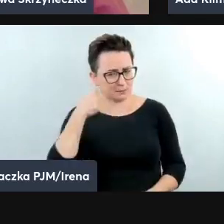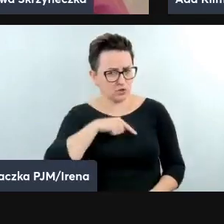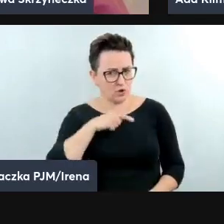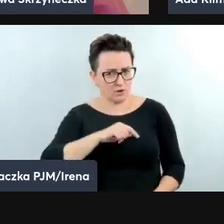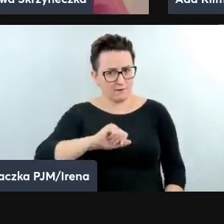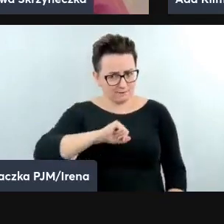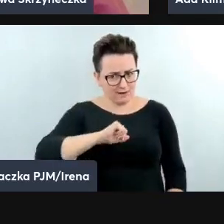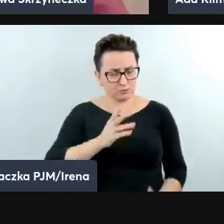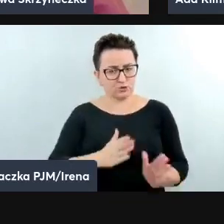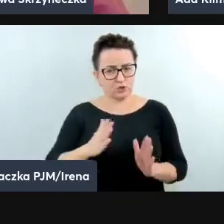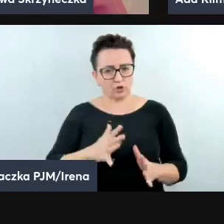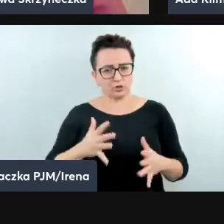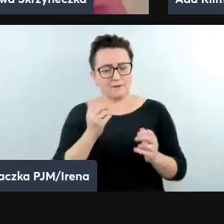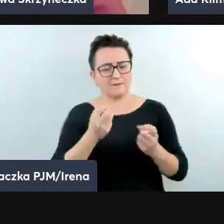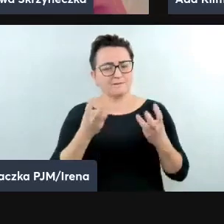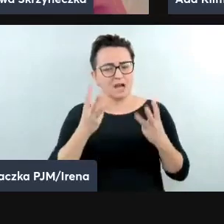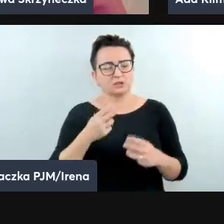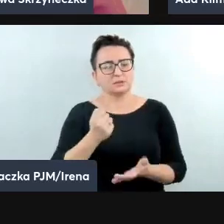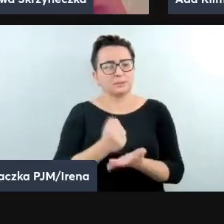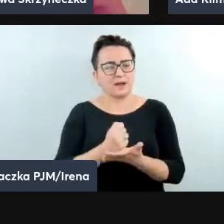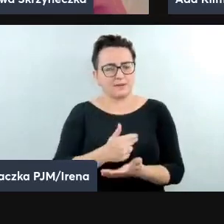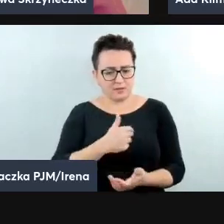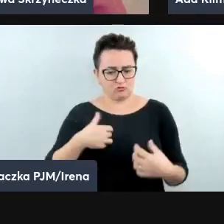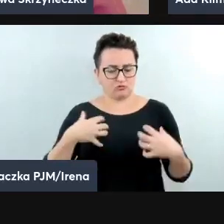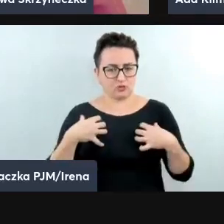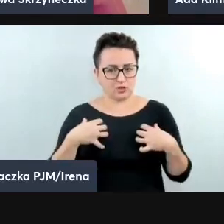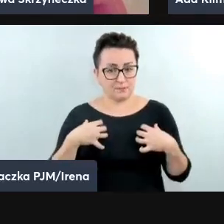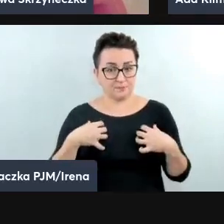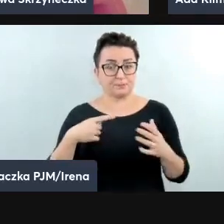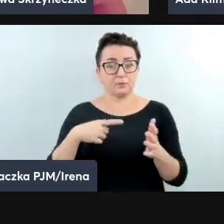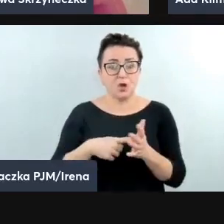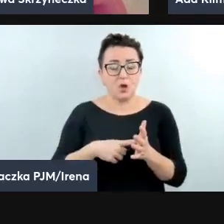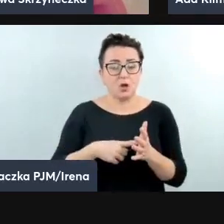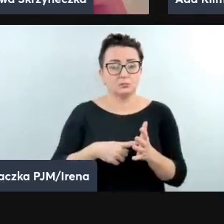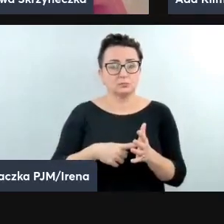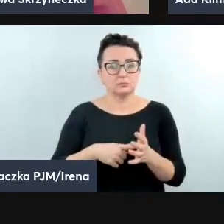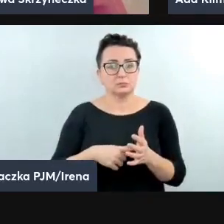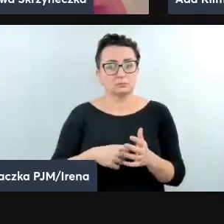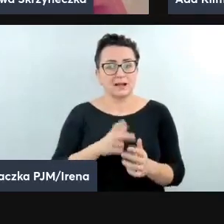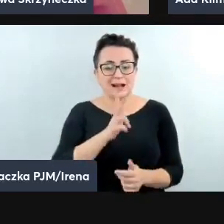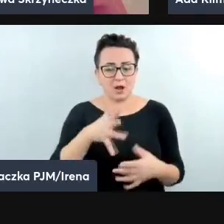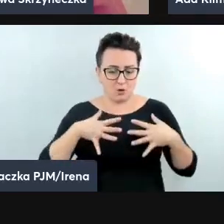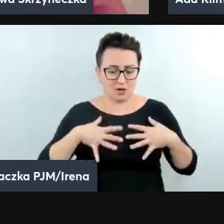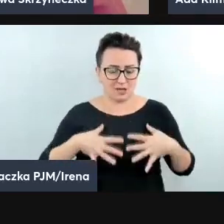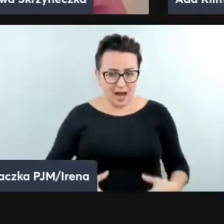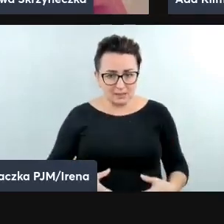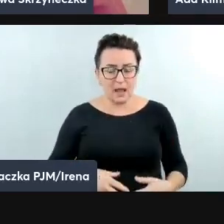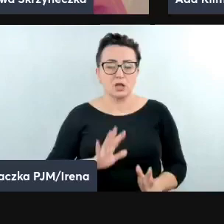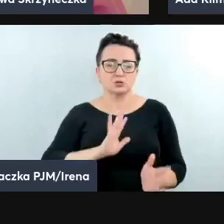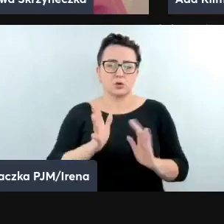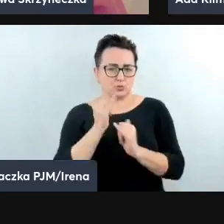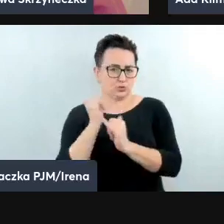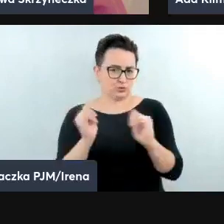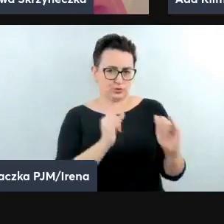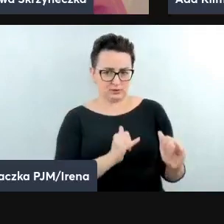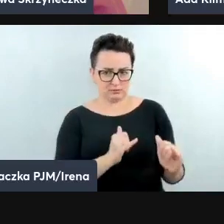życiu. Ale to się dzieje po prostu w każdym organizmie, tylko na różny sposób, więc wiesz, ja mam inaczej, no bo ja i tak mam wcześniej lekcje